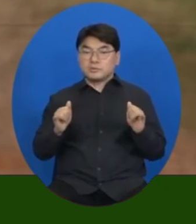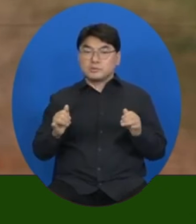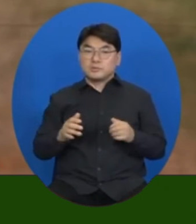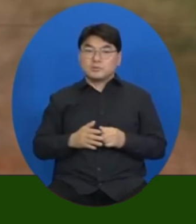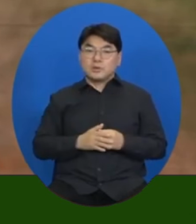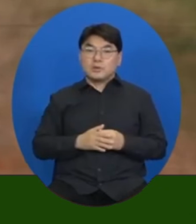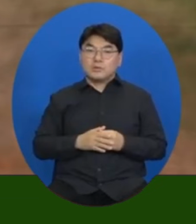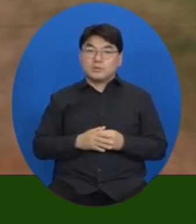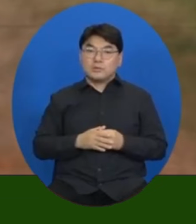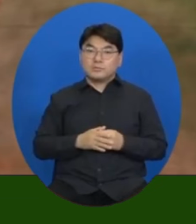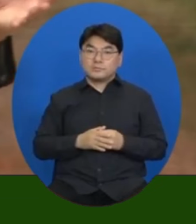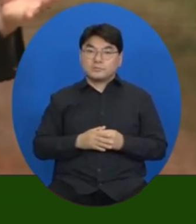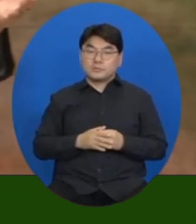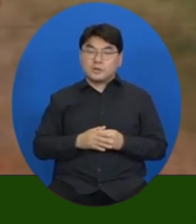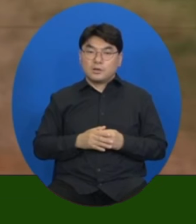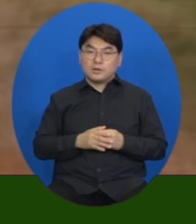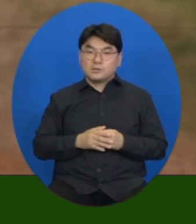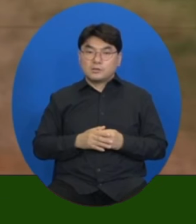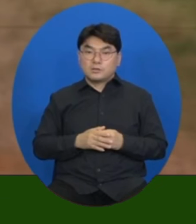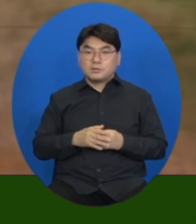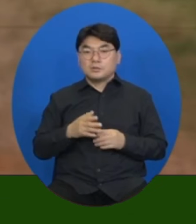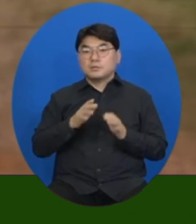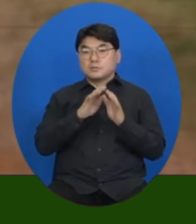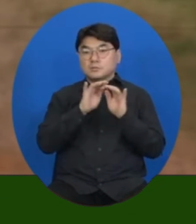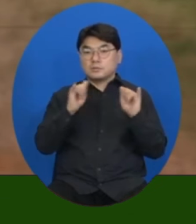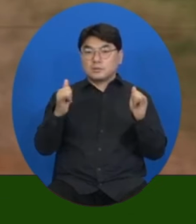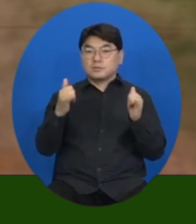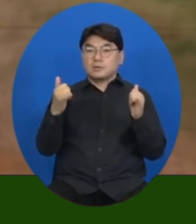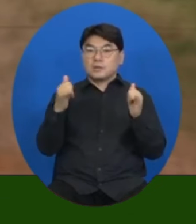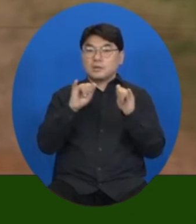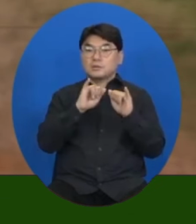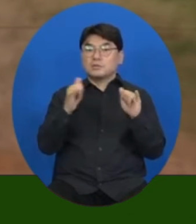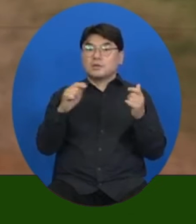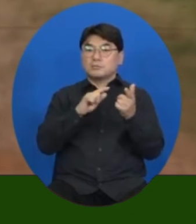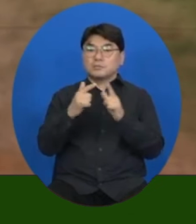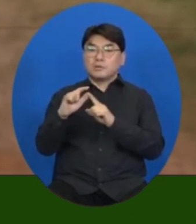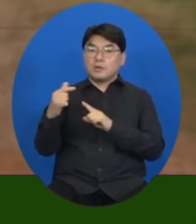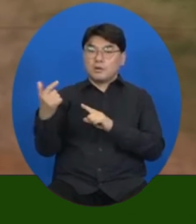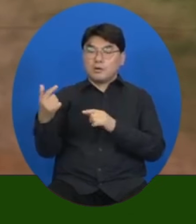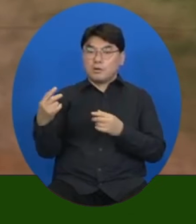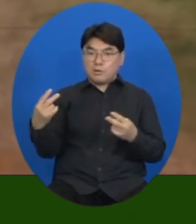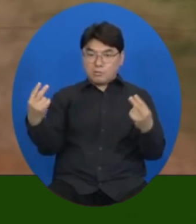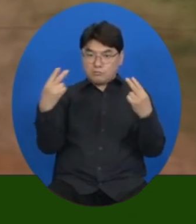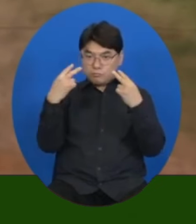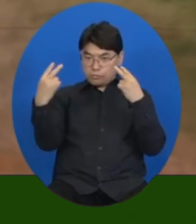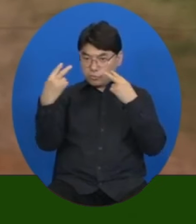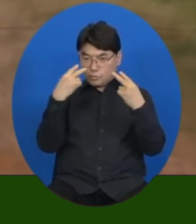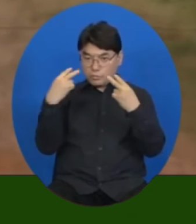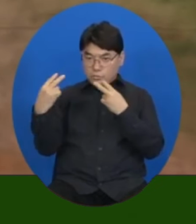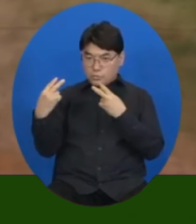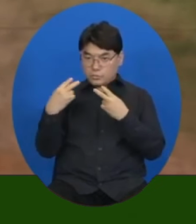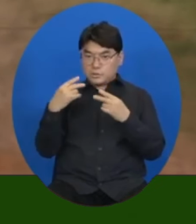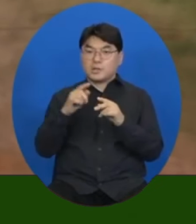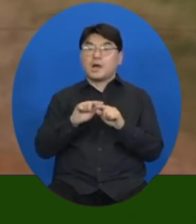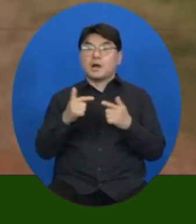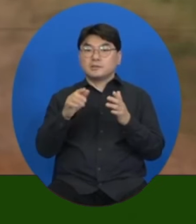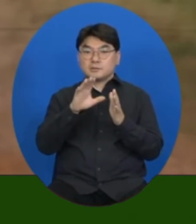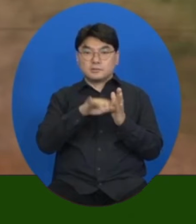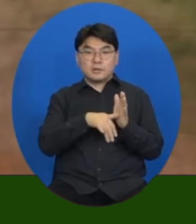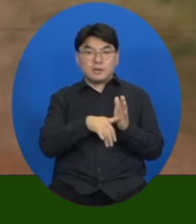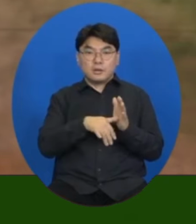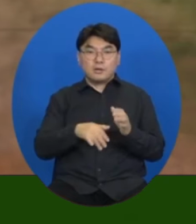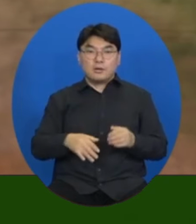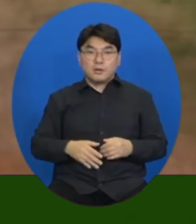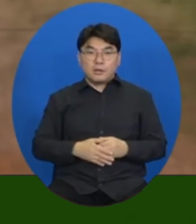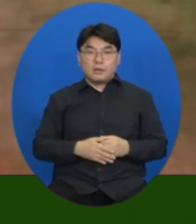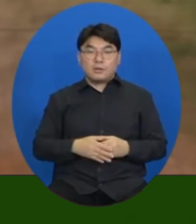낸다 하더라도 사람들이 주목하지 않을 때에 반응하지 않을 때 방송이 나올 수 없을 때 어떤 생각이 드는